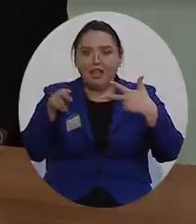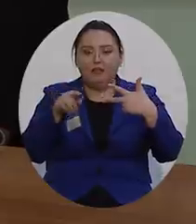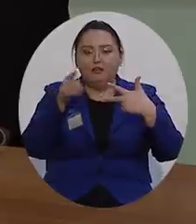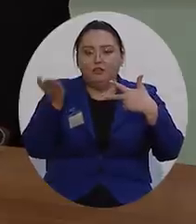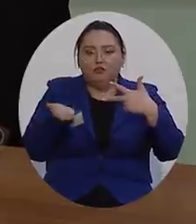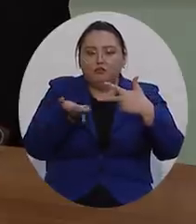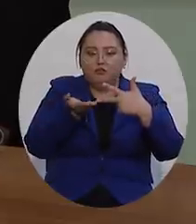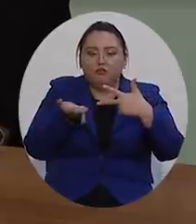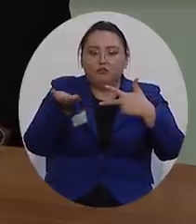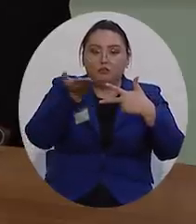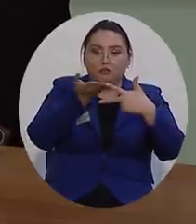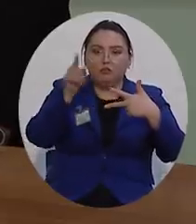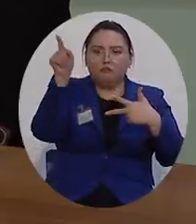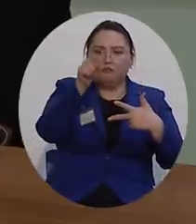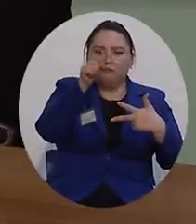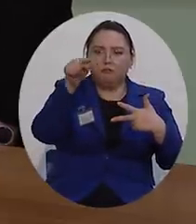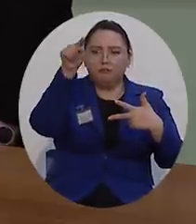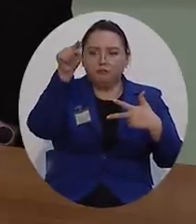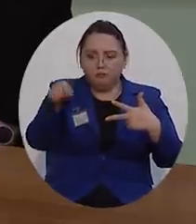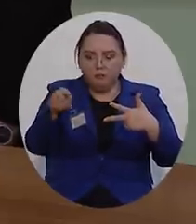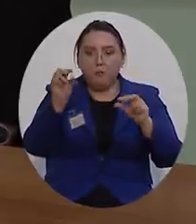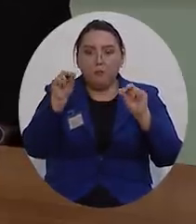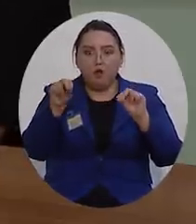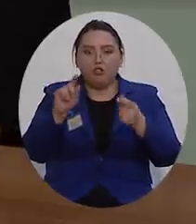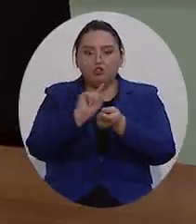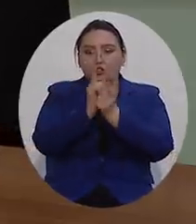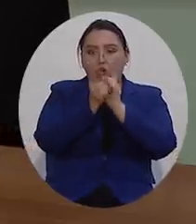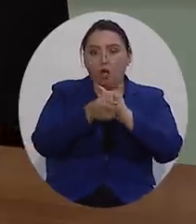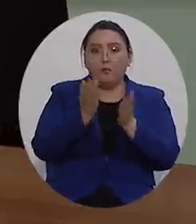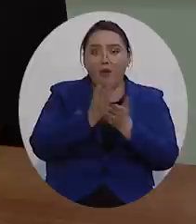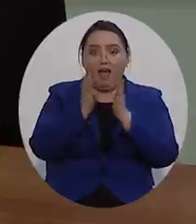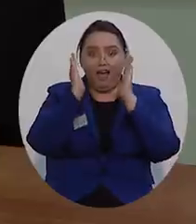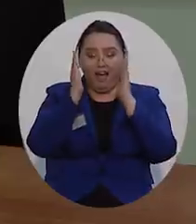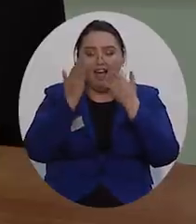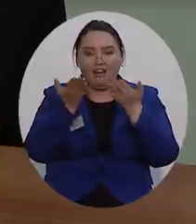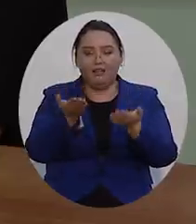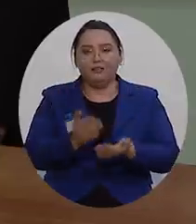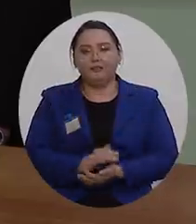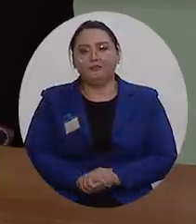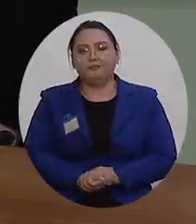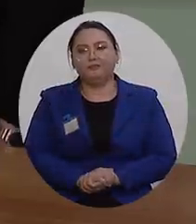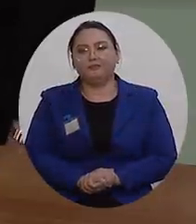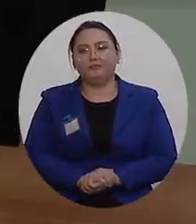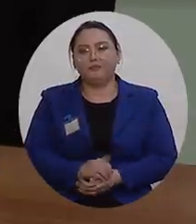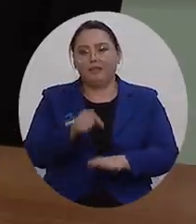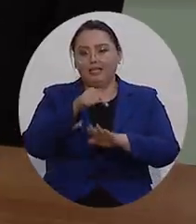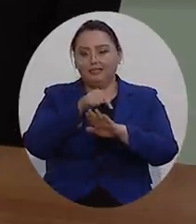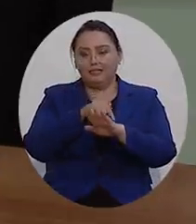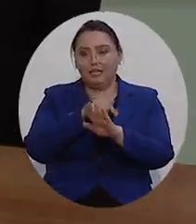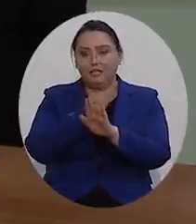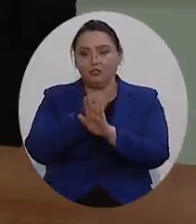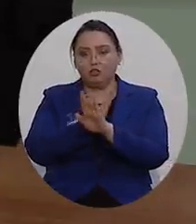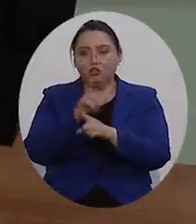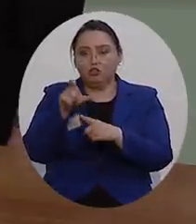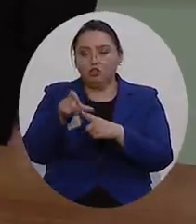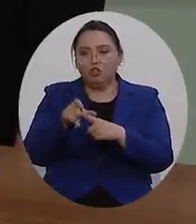эргэлнэ гэдгийг энэ үгэн дээр анхаараарай хүүхдүүдээ. За цагаар төгсөх ба жай нөхцөлийг залгаж